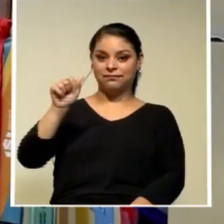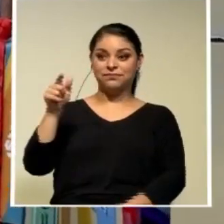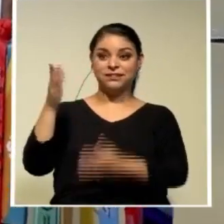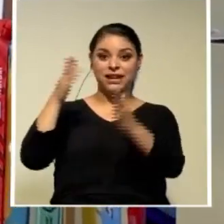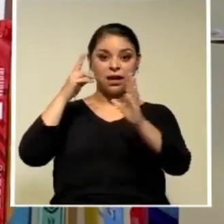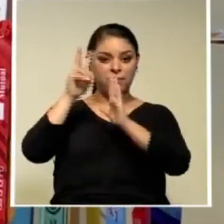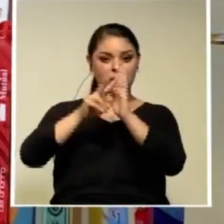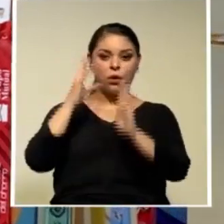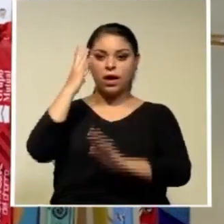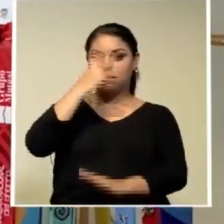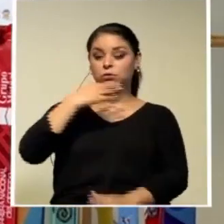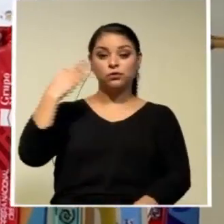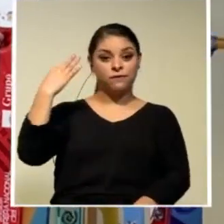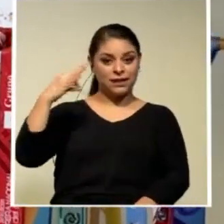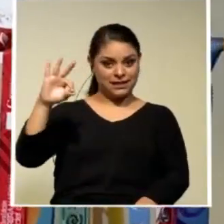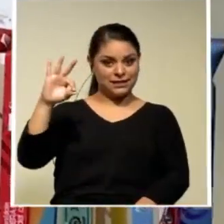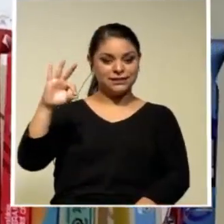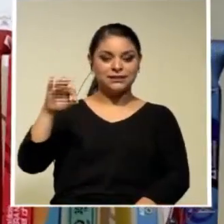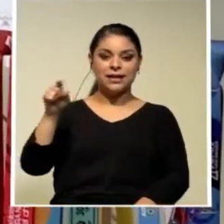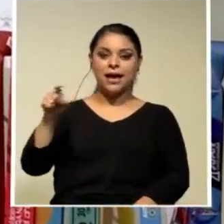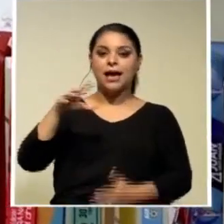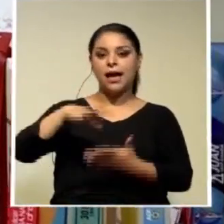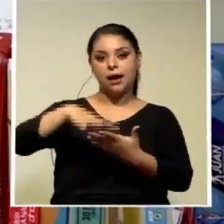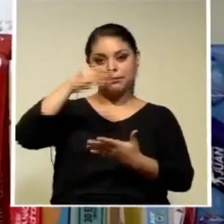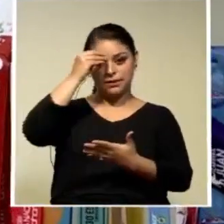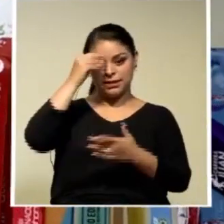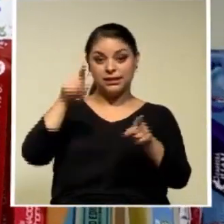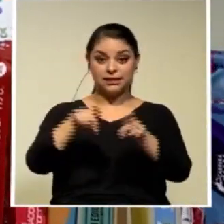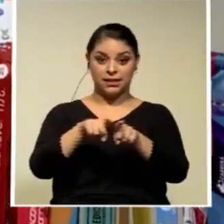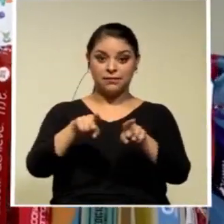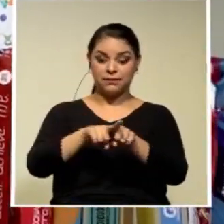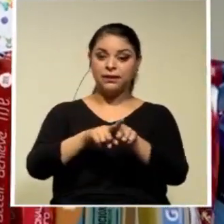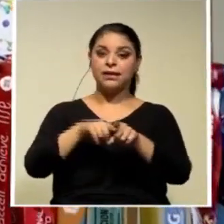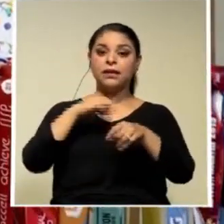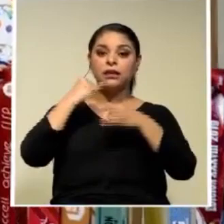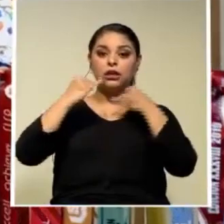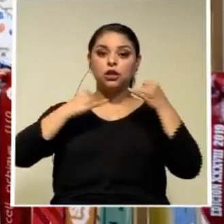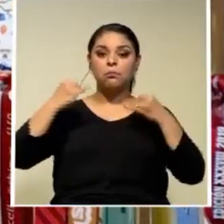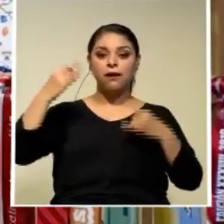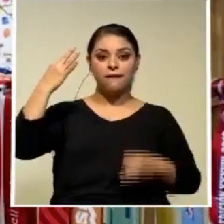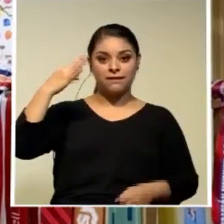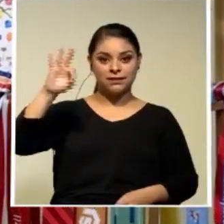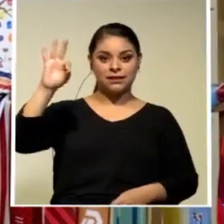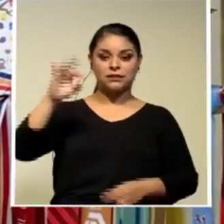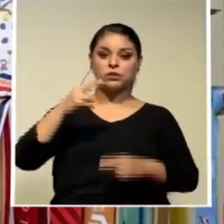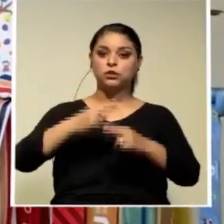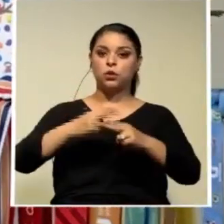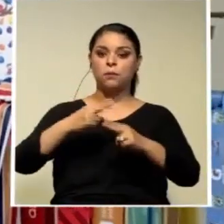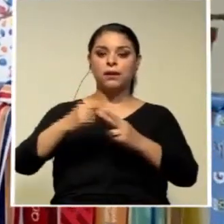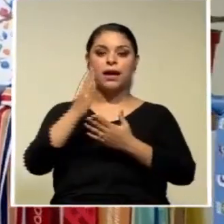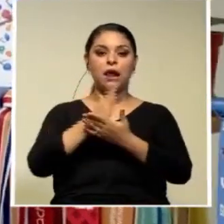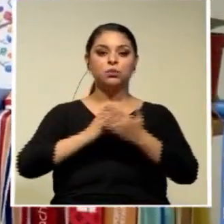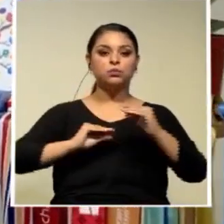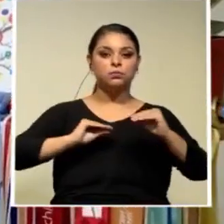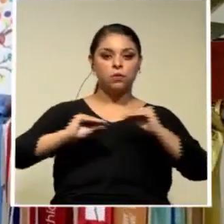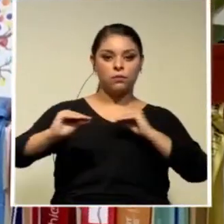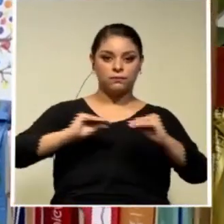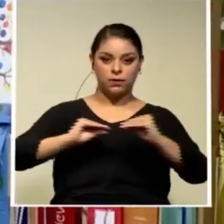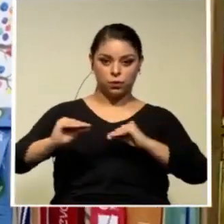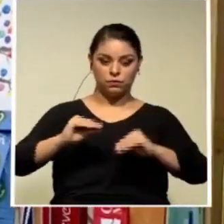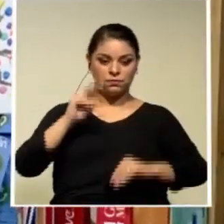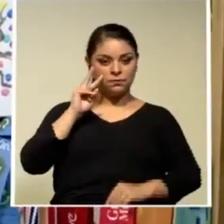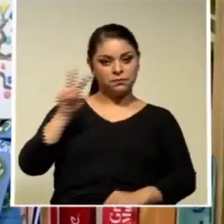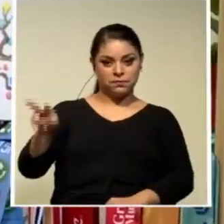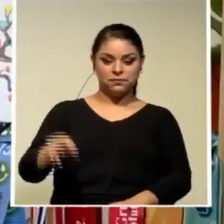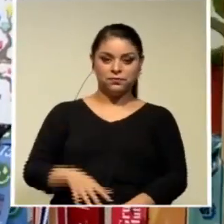hermosísima de francés. Y ahí vamos a aprender también en francés el nombre de algunos movimientos. Vamos a verla.